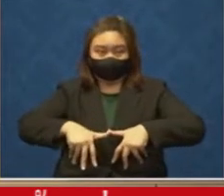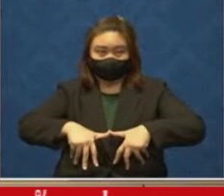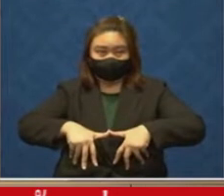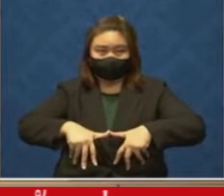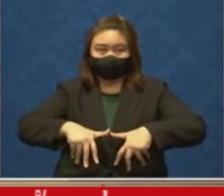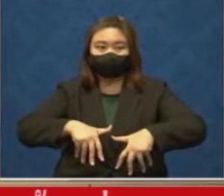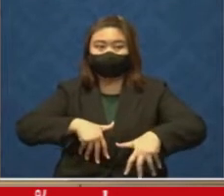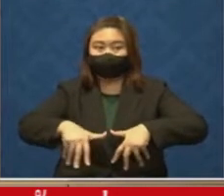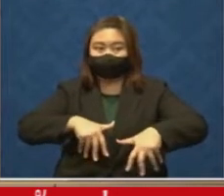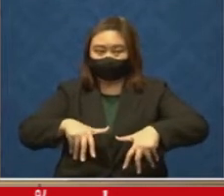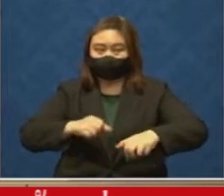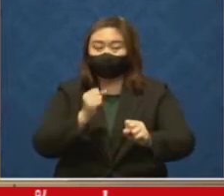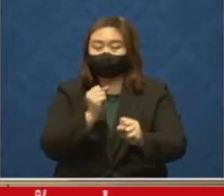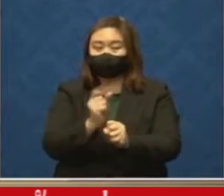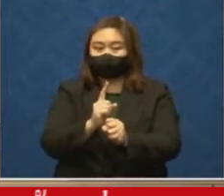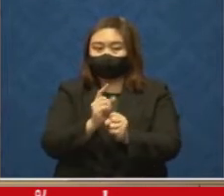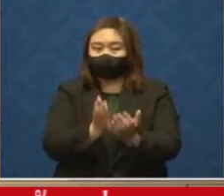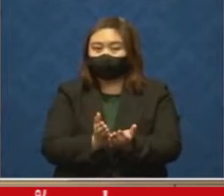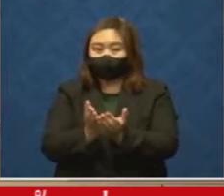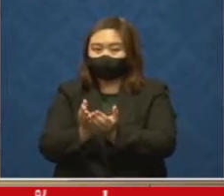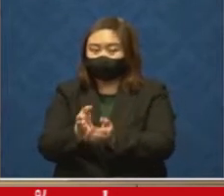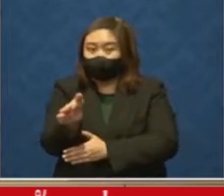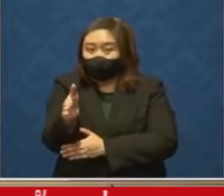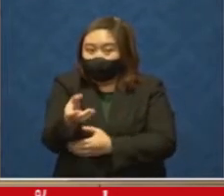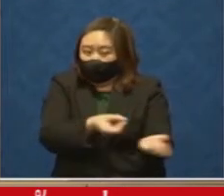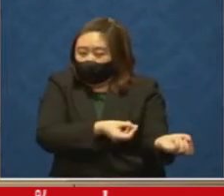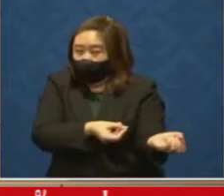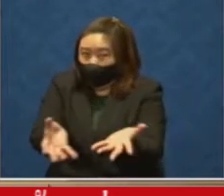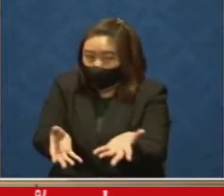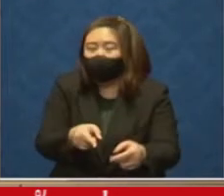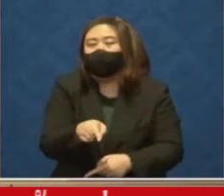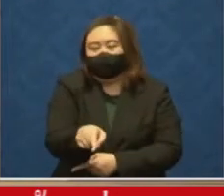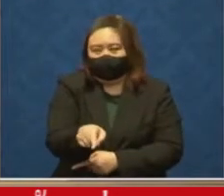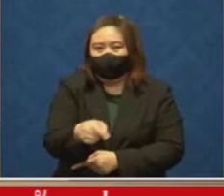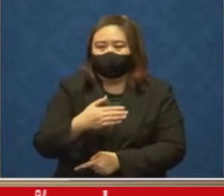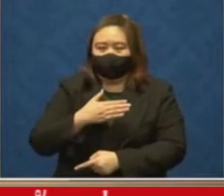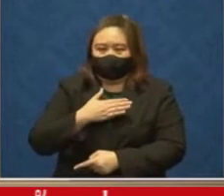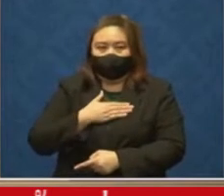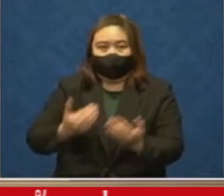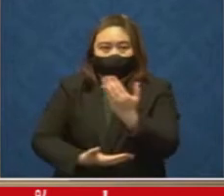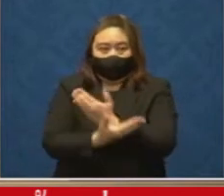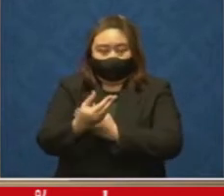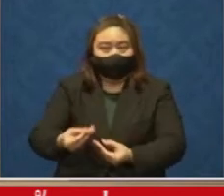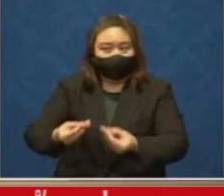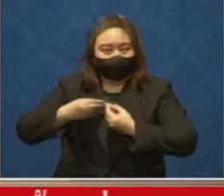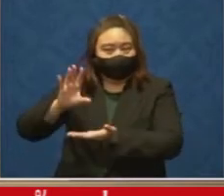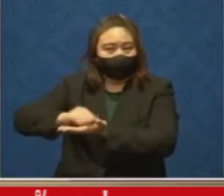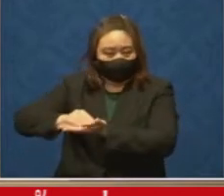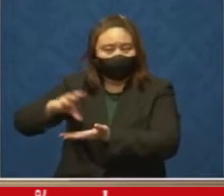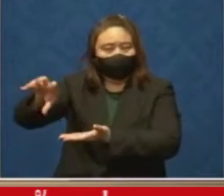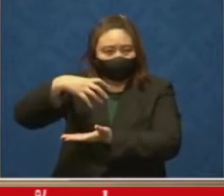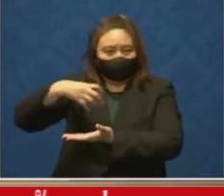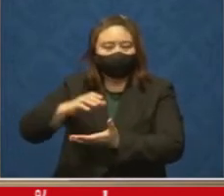พี่น้ประชาชนที่เป็นชาวประมงผมขอดุญาตตองสนเซินนะครับสัยเหตุททานได้ให้โอกาผม